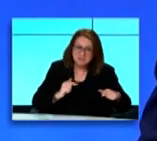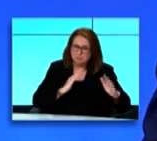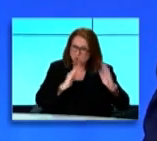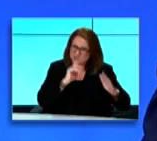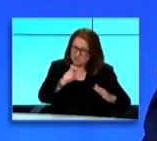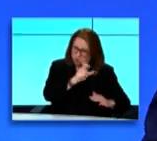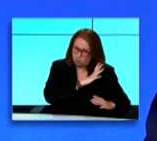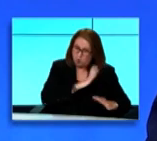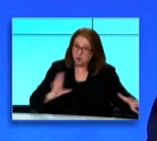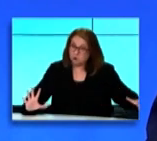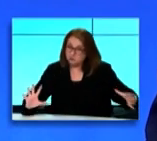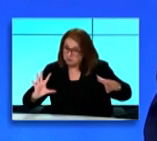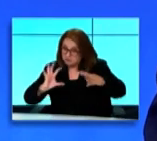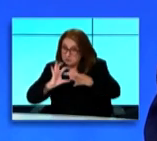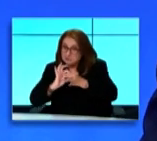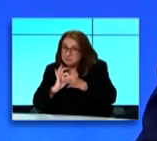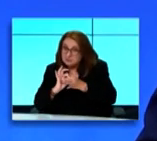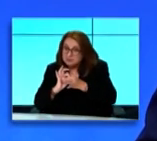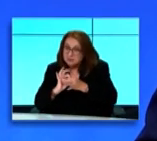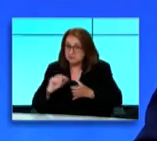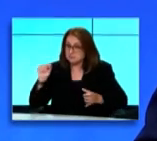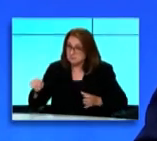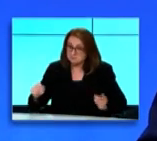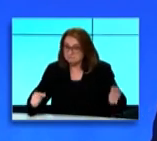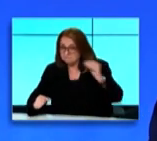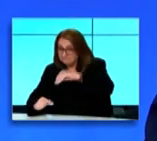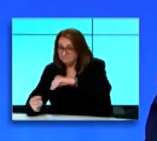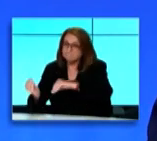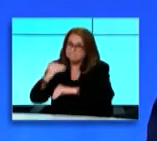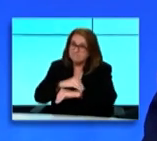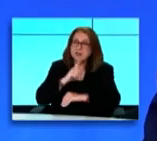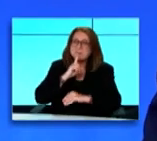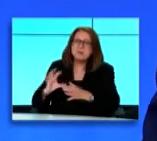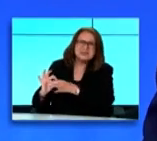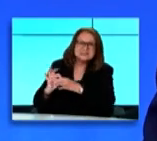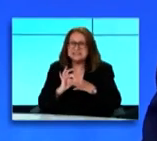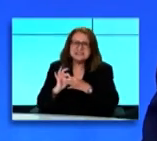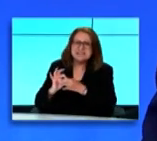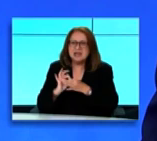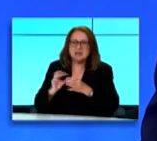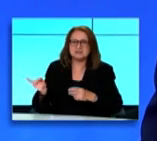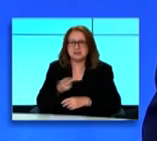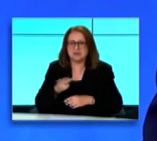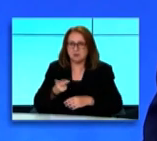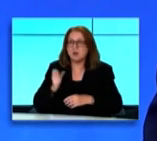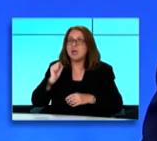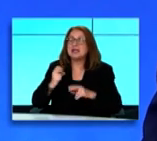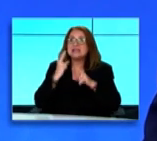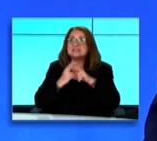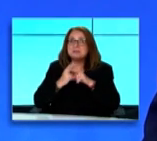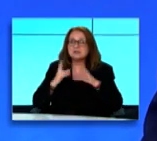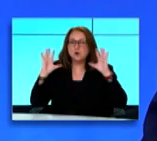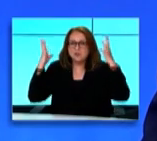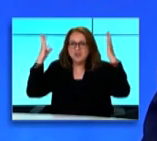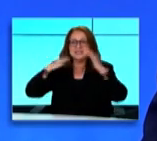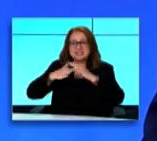φορέων πρέπει να γίνει ακόμα πιο στενή. Ακόμα πιο έντονη, να υπάρχει μεγαλύτερη όσμωση μεταξύ των δασικών υπηρεσιών και